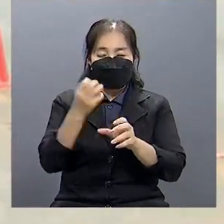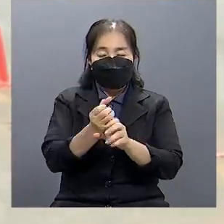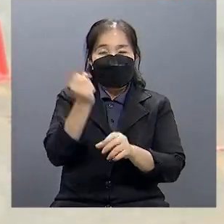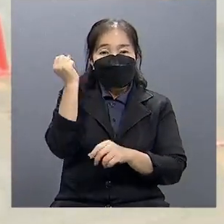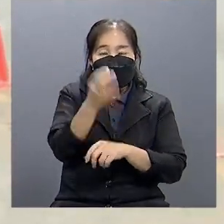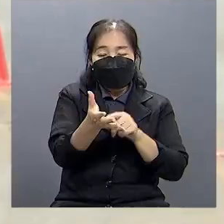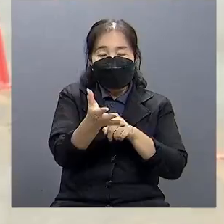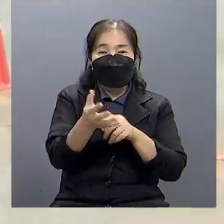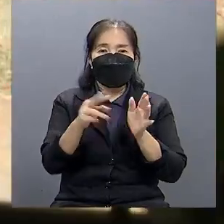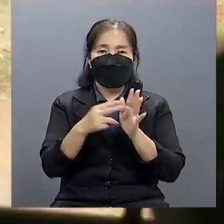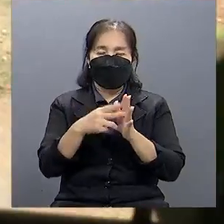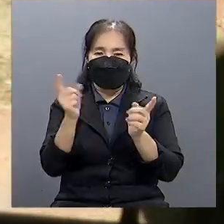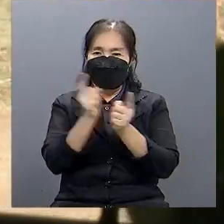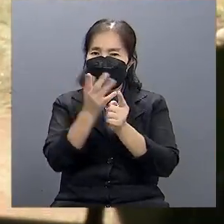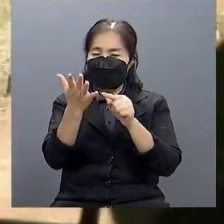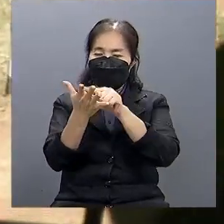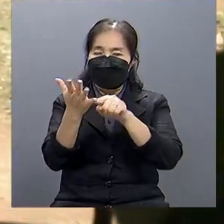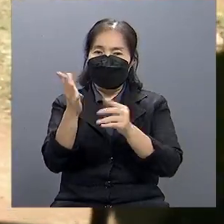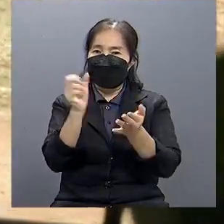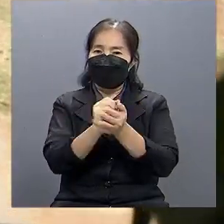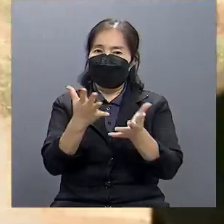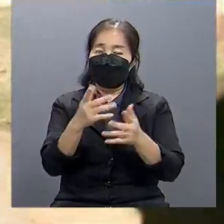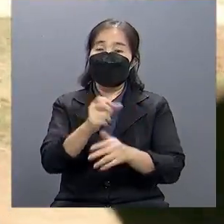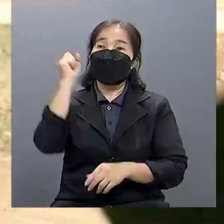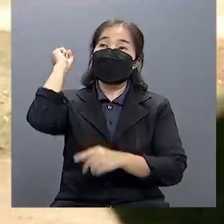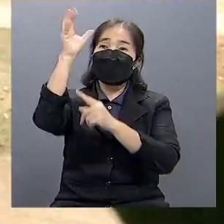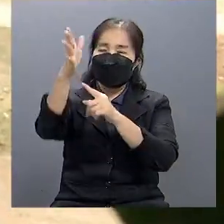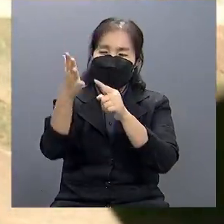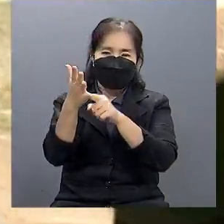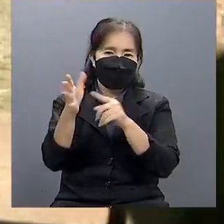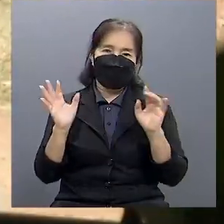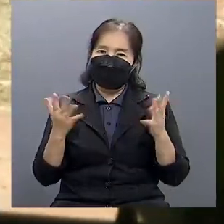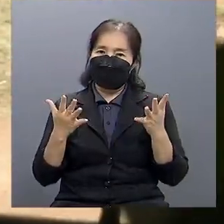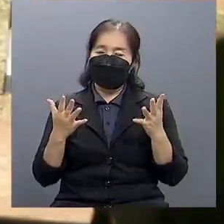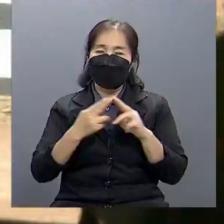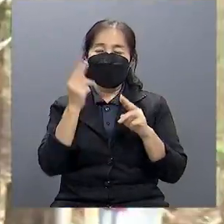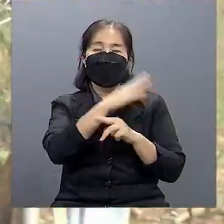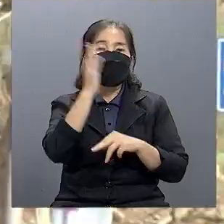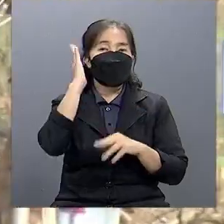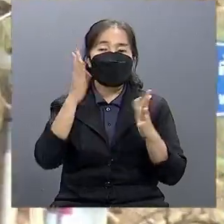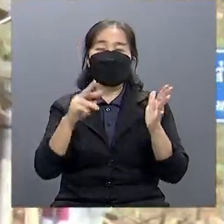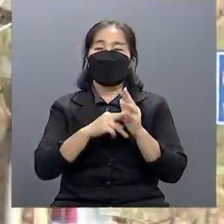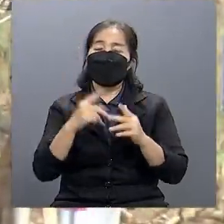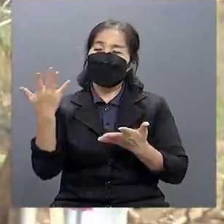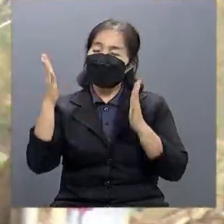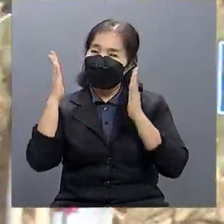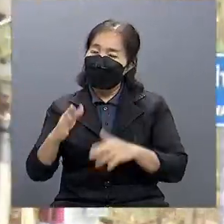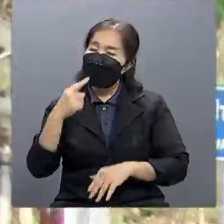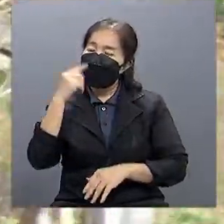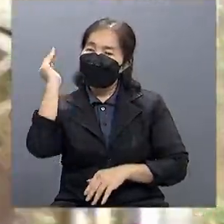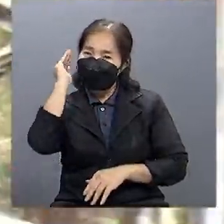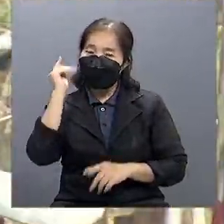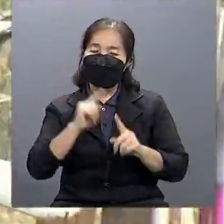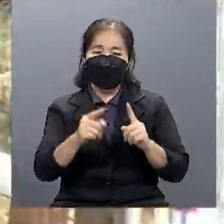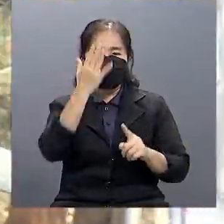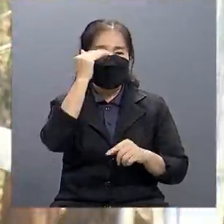านายชัยภูมิจับปาใส่เจ้าหน้าที่นะคะโดยศาลรับฟังเพียงคำให้การของพยานบุคคลแต่ไม่ว่าอย่างไรก็เคารพในคำตัดสินของศาล